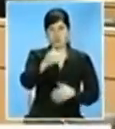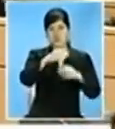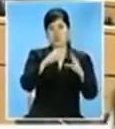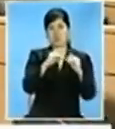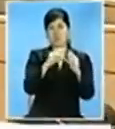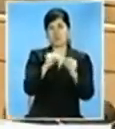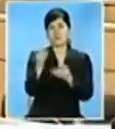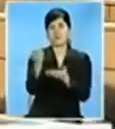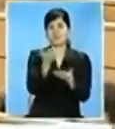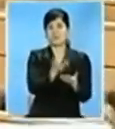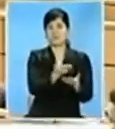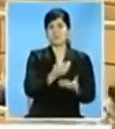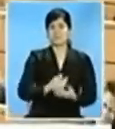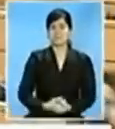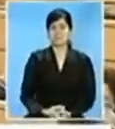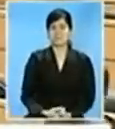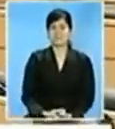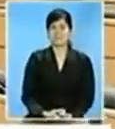เชิญครับ